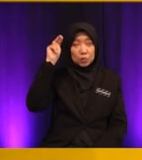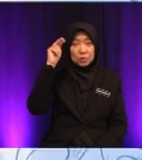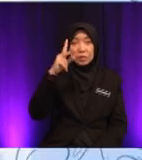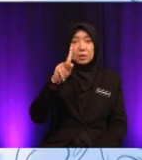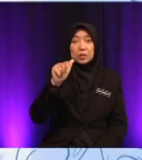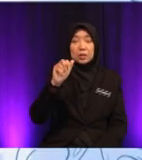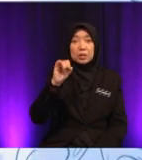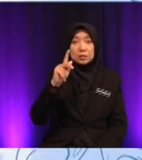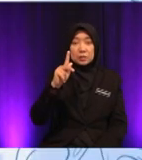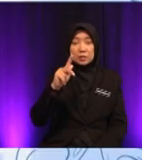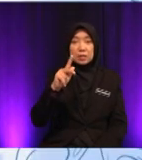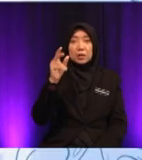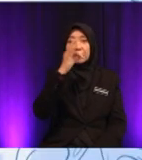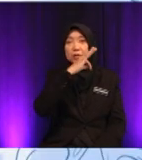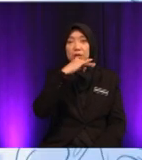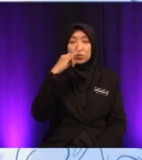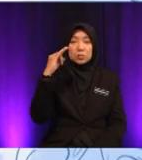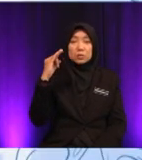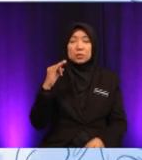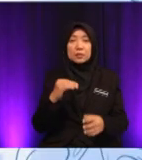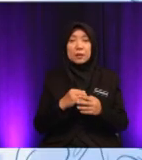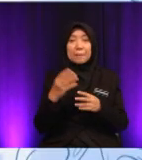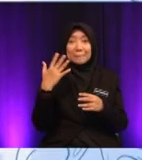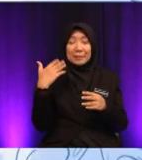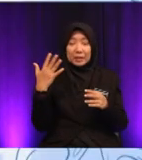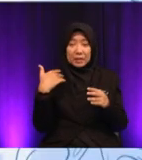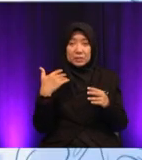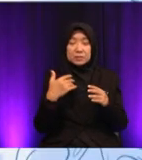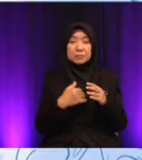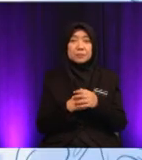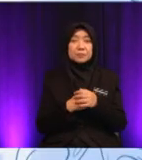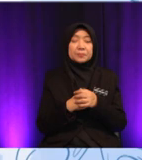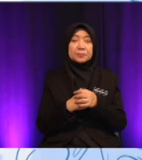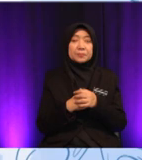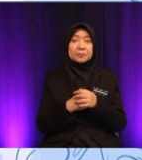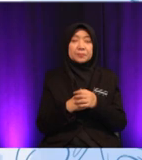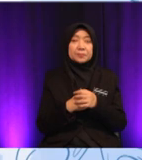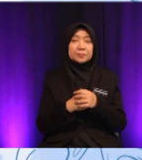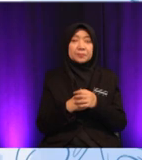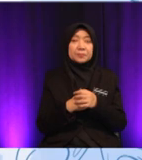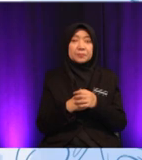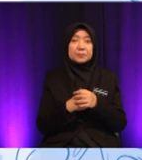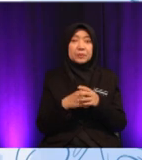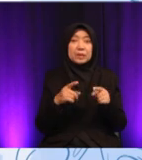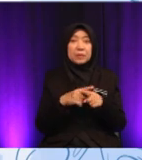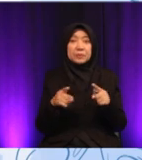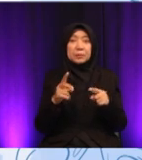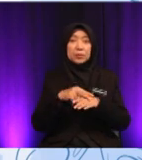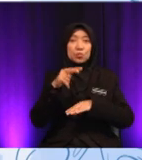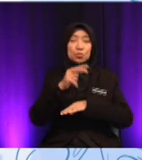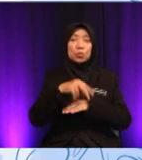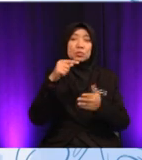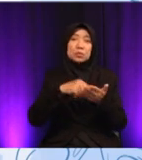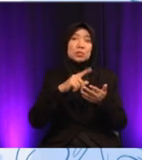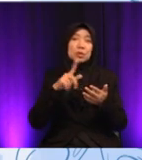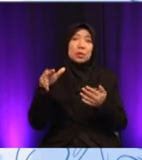frekuensi makin tinggi makin panas makin tinggi tak di turun tapi dekat eksperimen datanya menurun jadi inilah